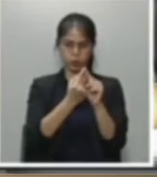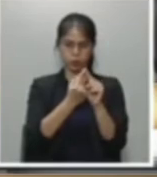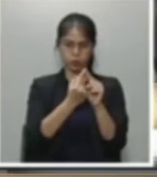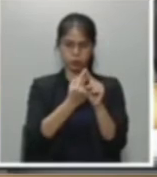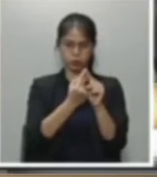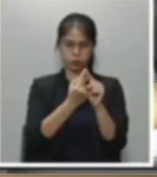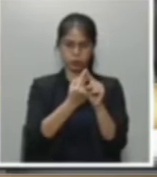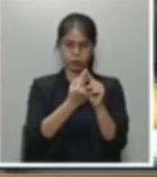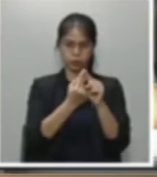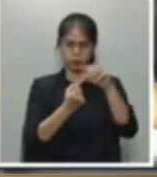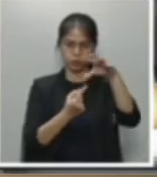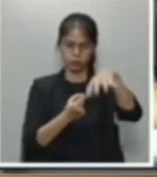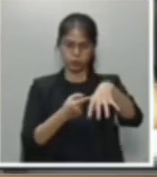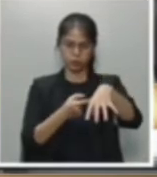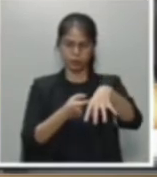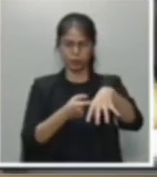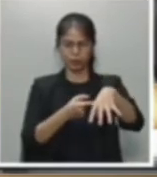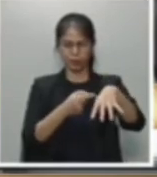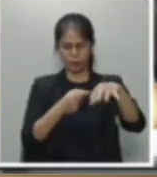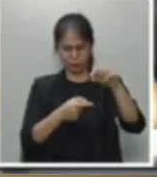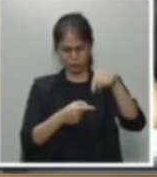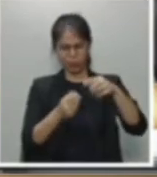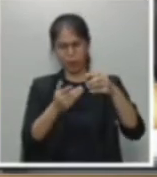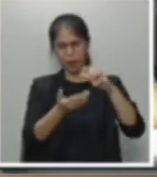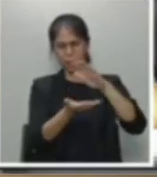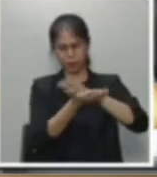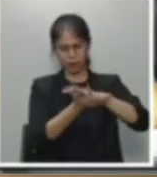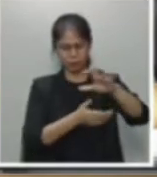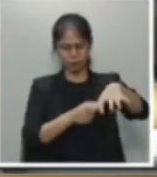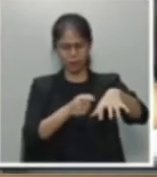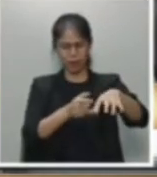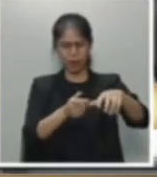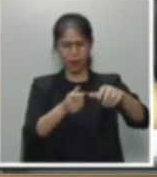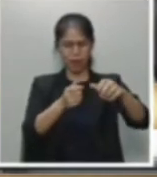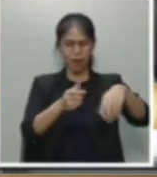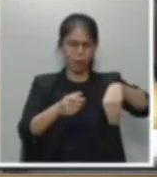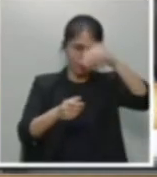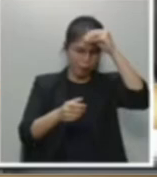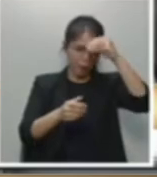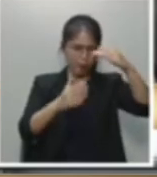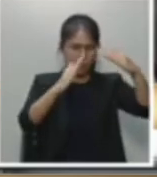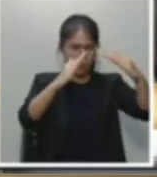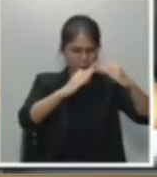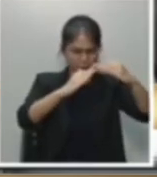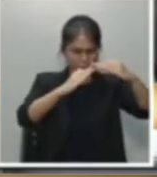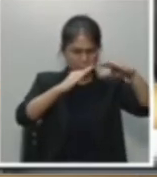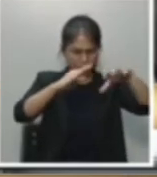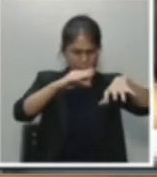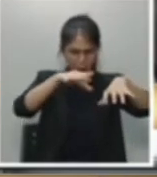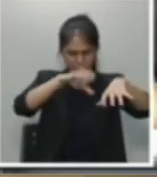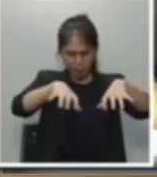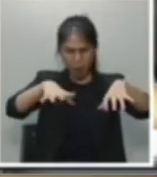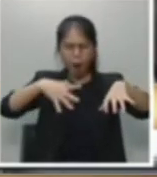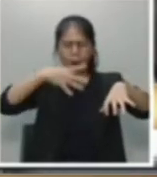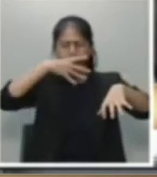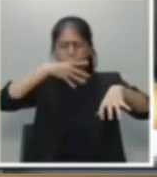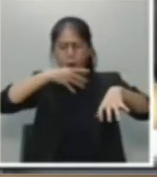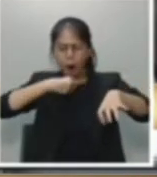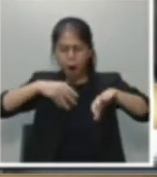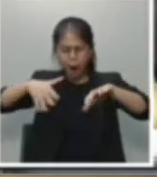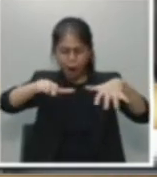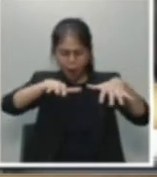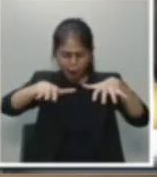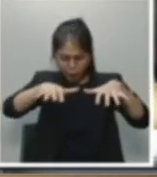บ้านคลองเจริญอาคารเรียนนั้นชำรุดทรุดโทรมมากนะครับซึ่งเป็นอาคารไม้ซึ่งก่อสร้างมาเป็นระยะเวล